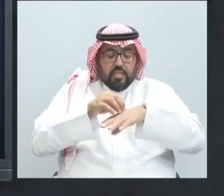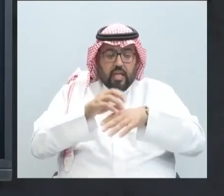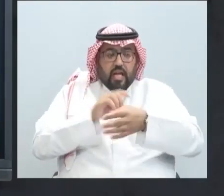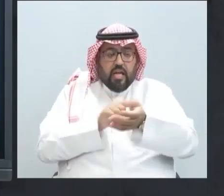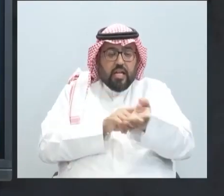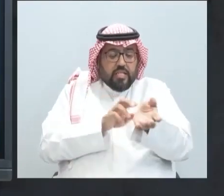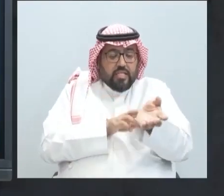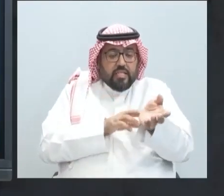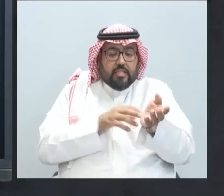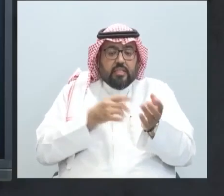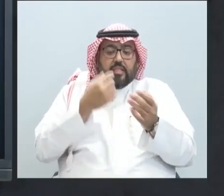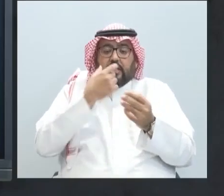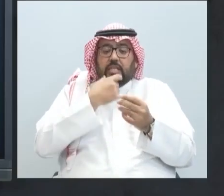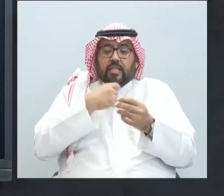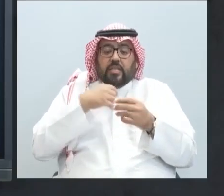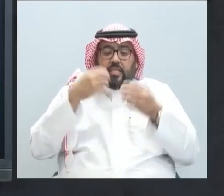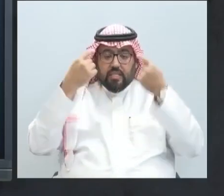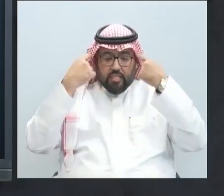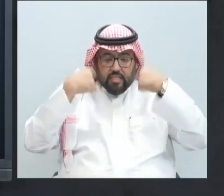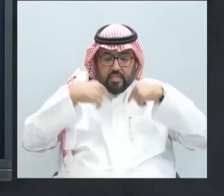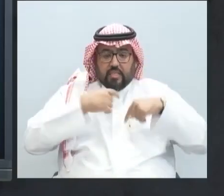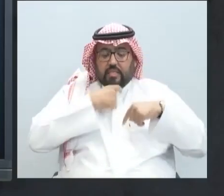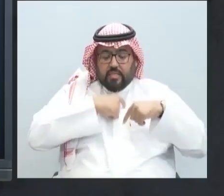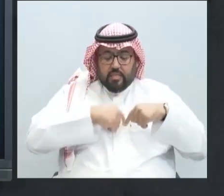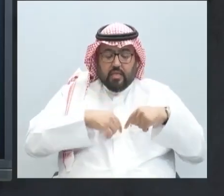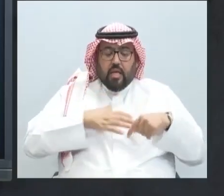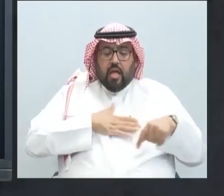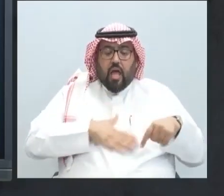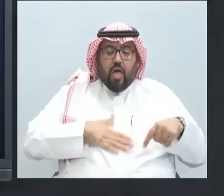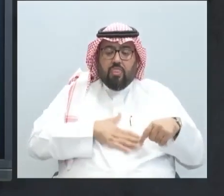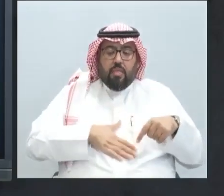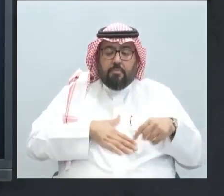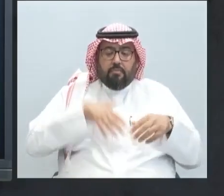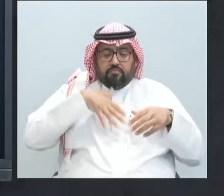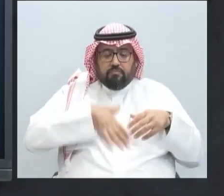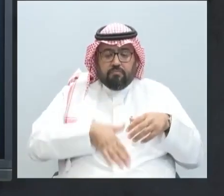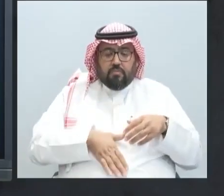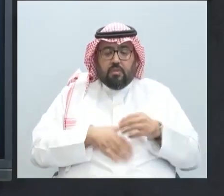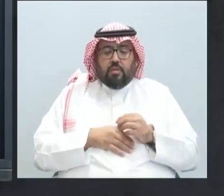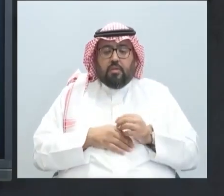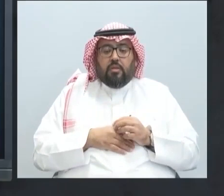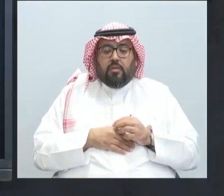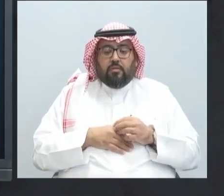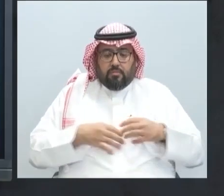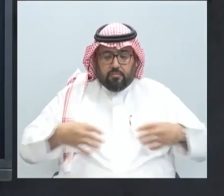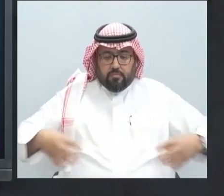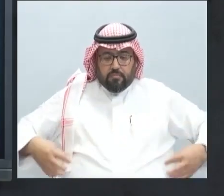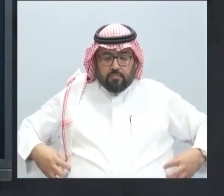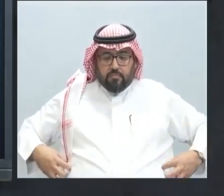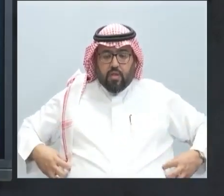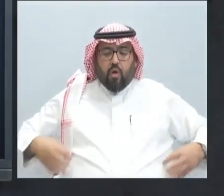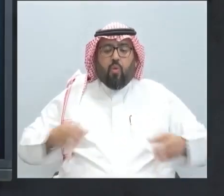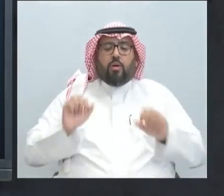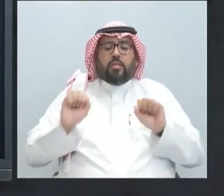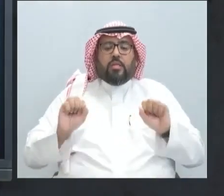الطبقه الداخليه كانت تكون هذه القناه الهضميه او تتخصص لتكوين القناه الهضميه بينما الطبقه الوسطى